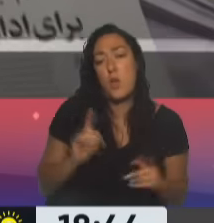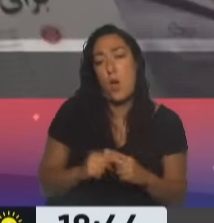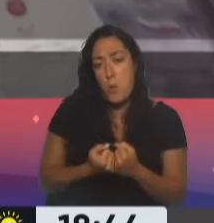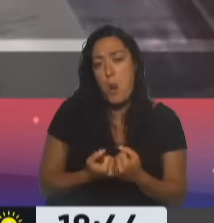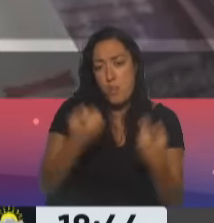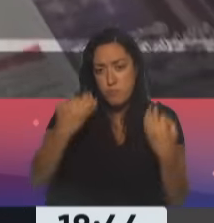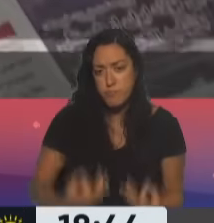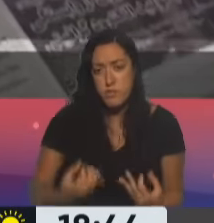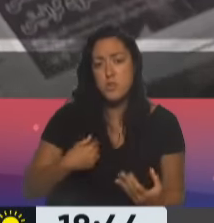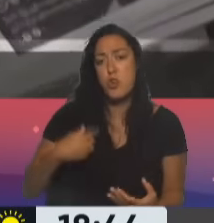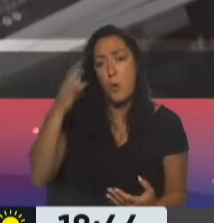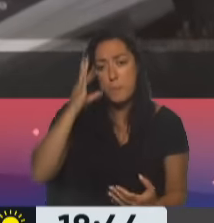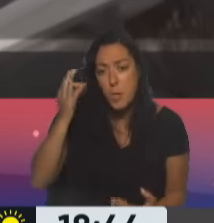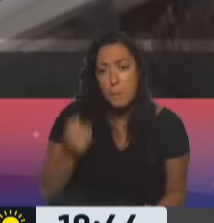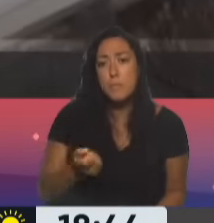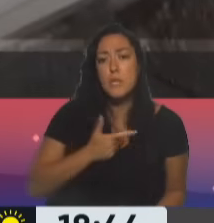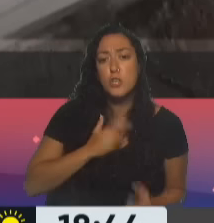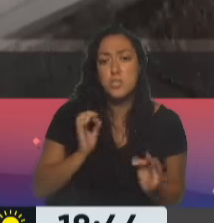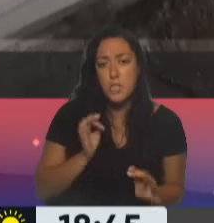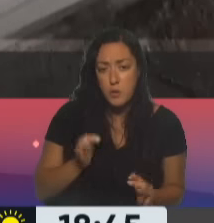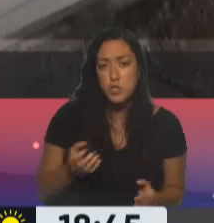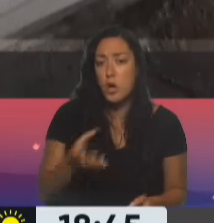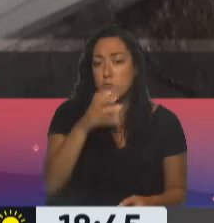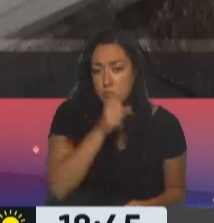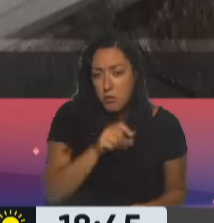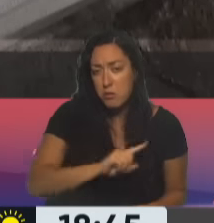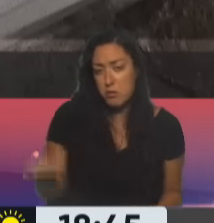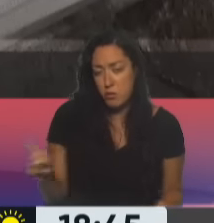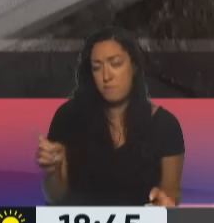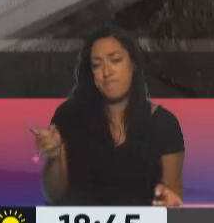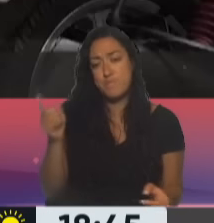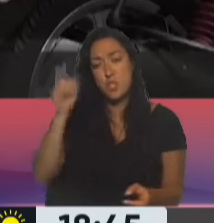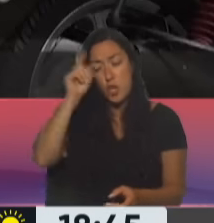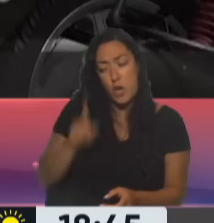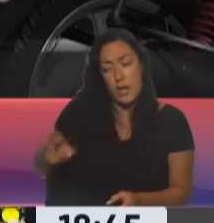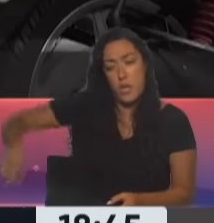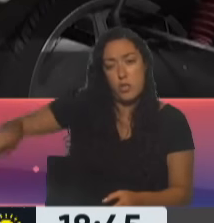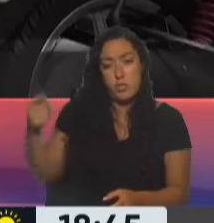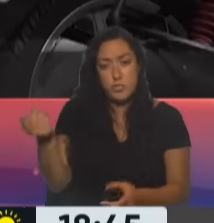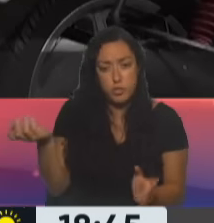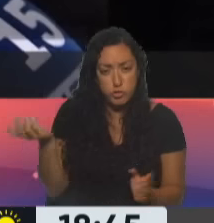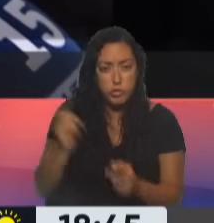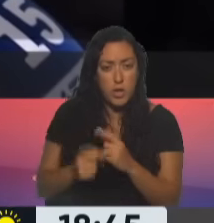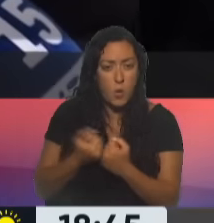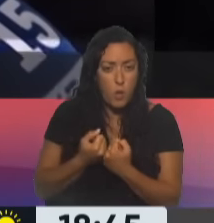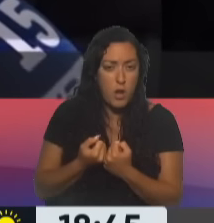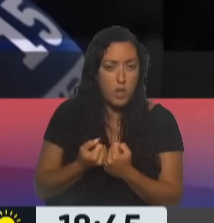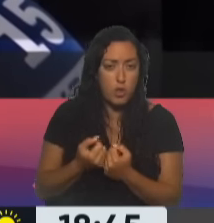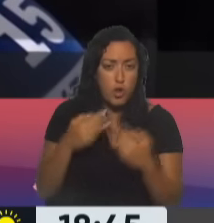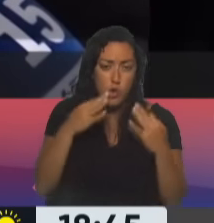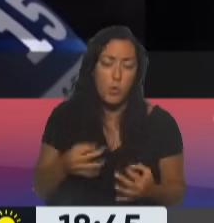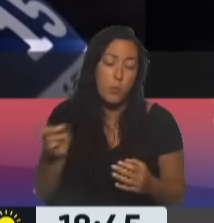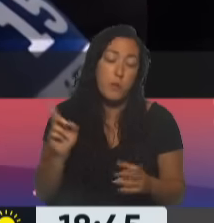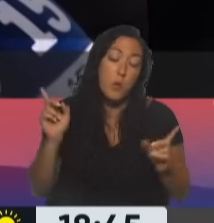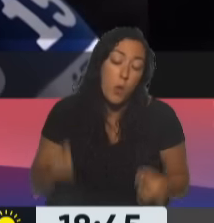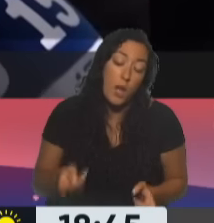טוב. רוצה לשמוע את דעתי. אני לא אסתיר מכם שאני הבעתי סקפטיות כללית לגבי טיב